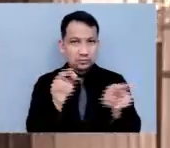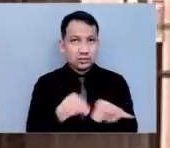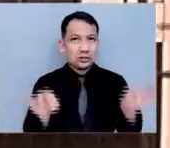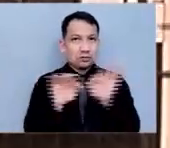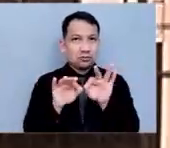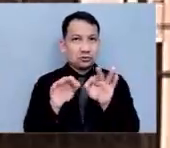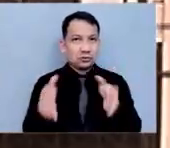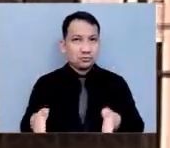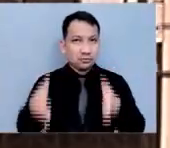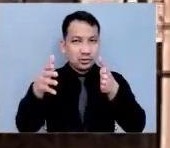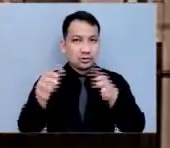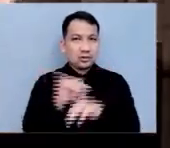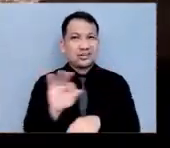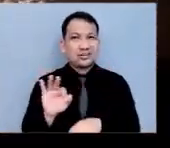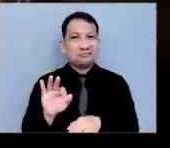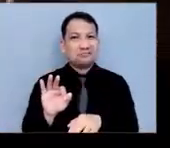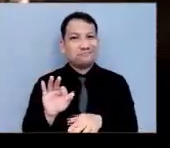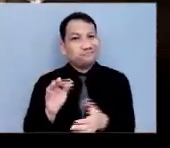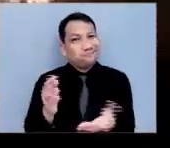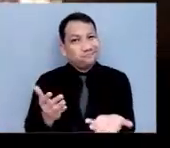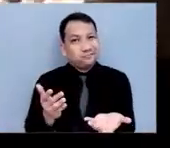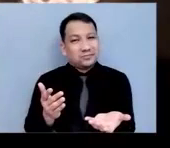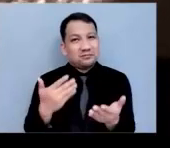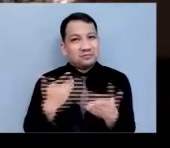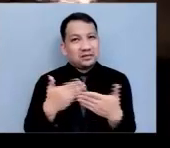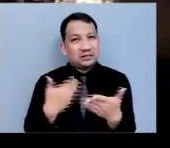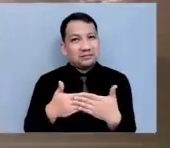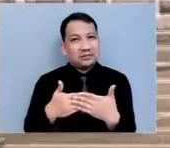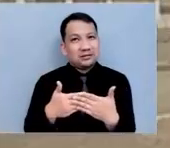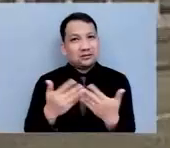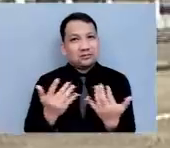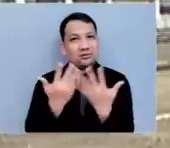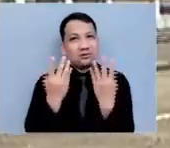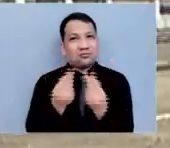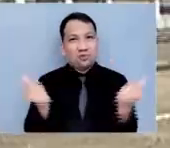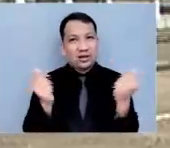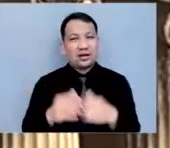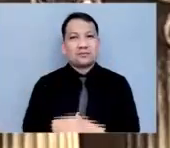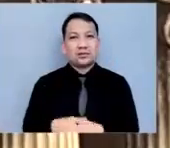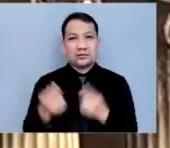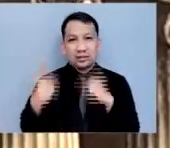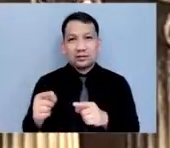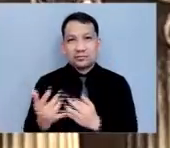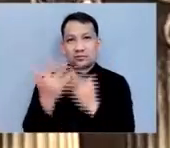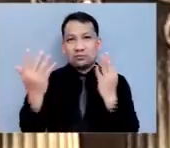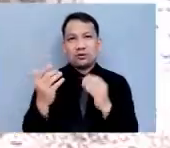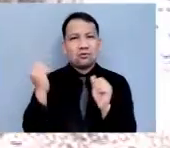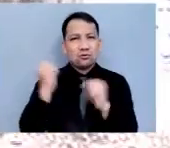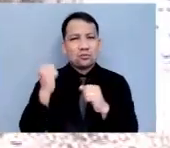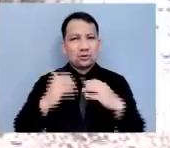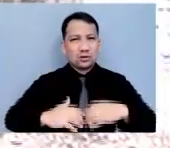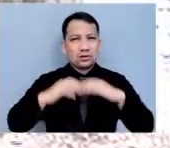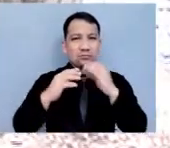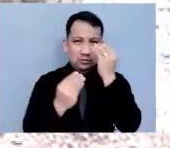bagay kung ito ay malapit ng mawalay. Sa nangyaring sunog, sana naman ay muling mabuhay